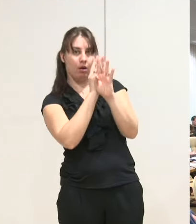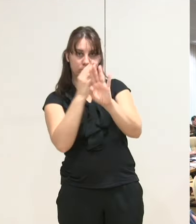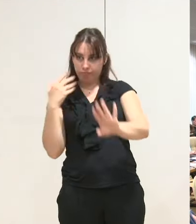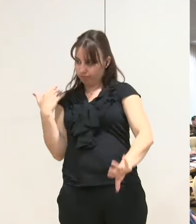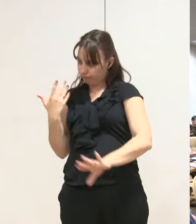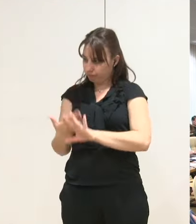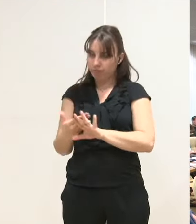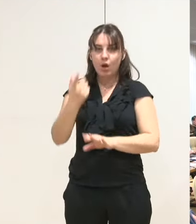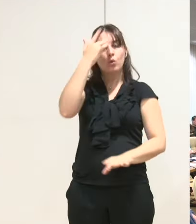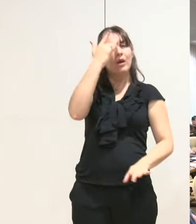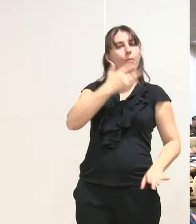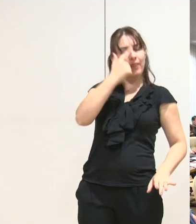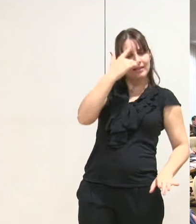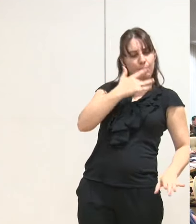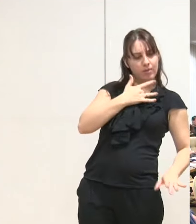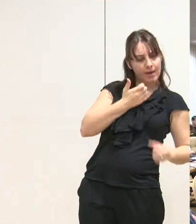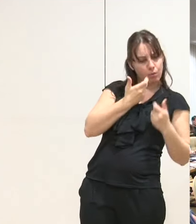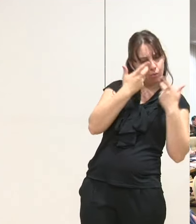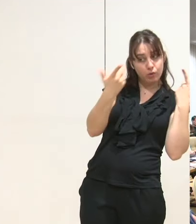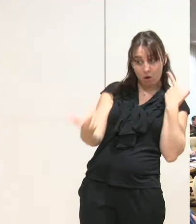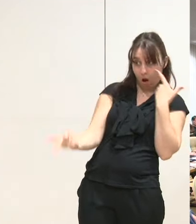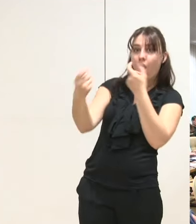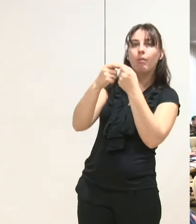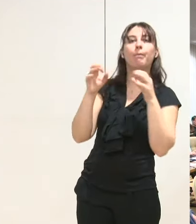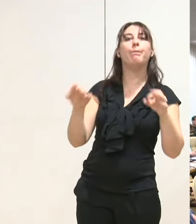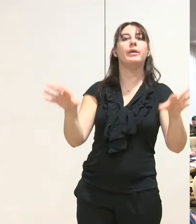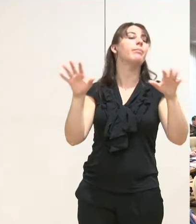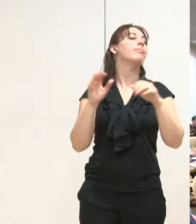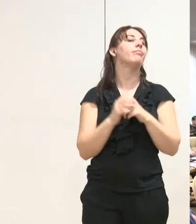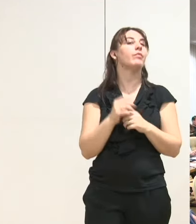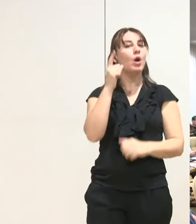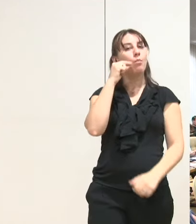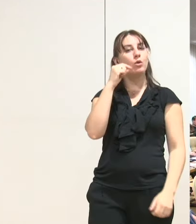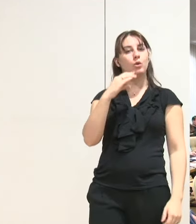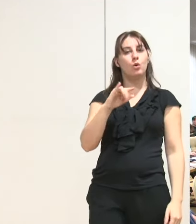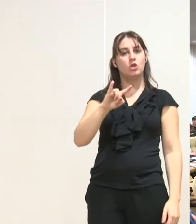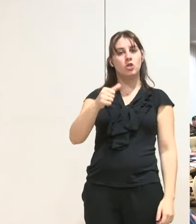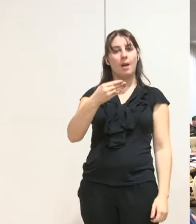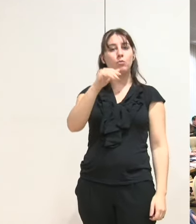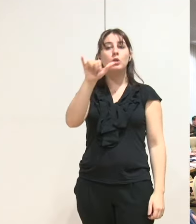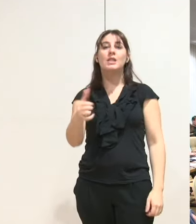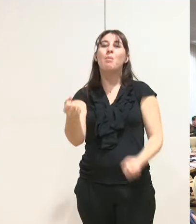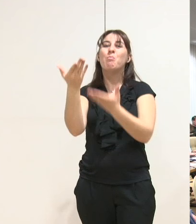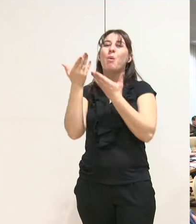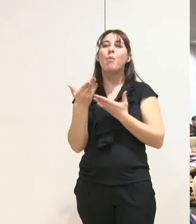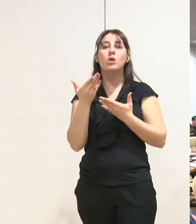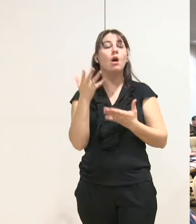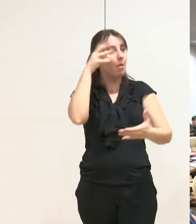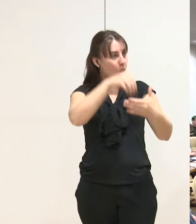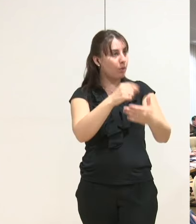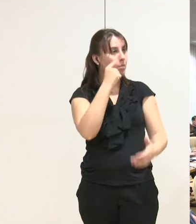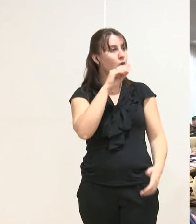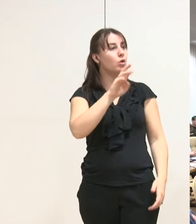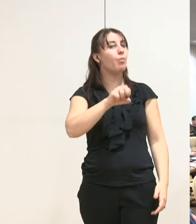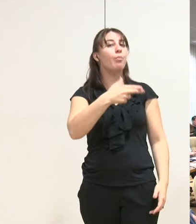qu'on avait retenu alors contrairement à ce que vous aviez proposé monsieur chamussi puis avec Monsieur Bron en décembre l'achat